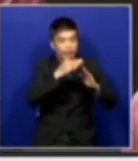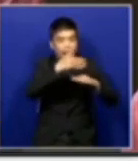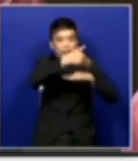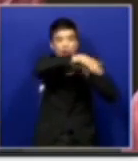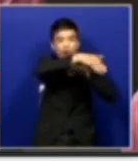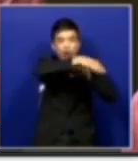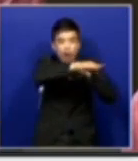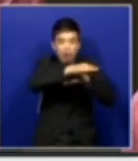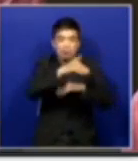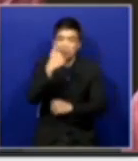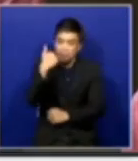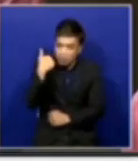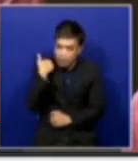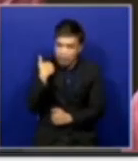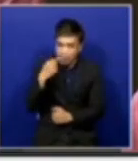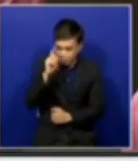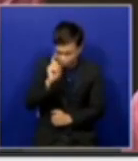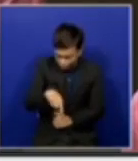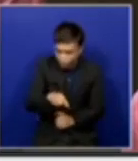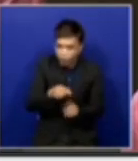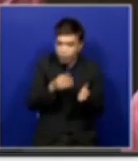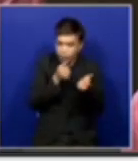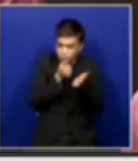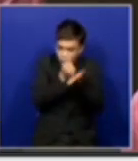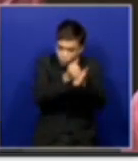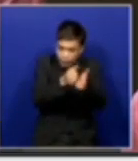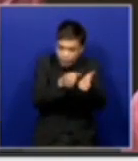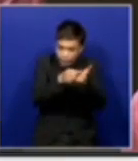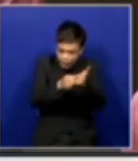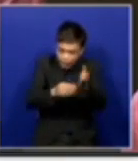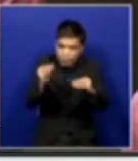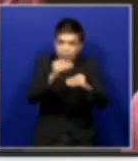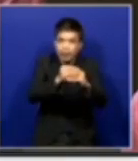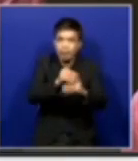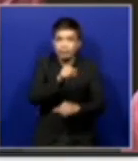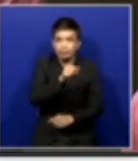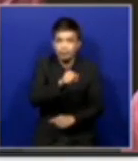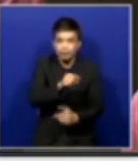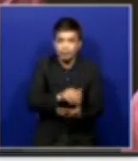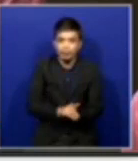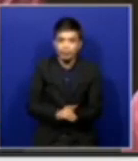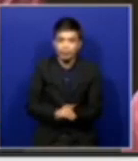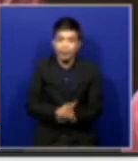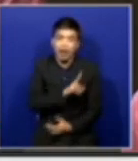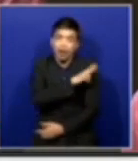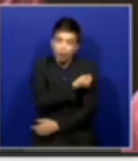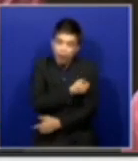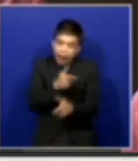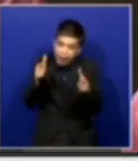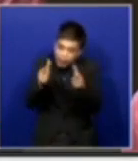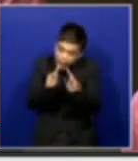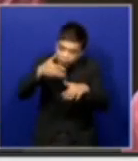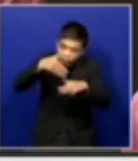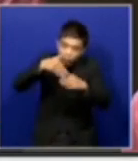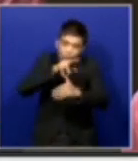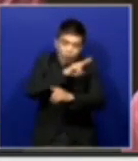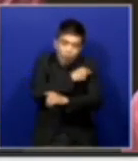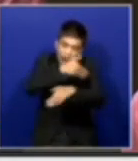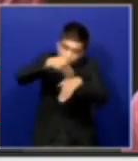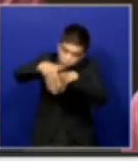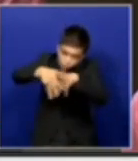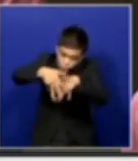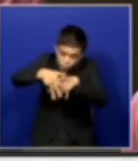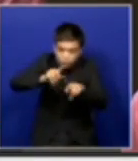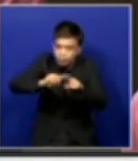ครับนอกจากทางโรงพยาบาลด้านไม่ว่าจะโรงพยาบาลศูนย์โรงพยาบาลทั่วไปโรงพยาบาลชุมชนแล้วนะครับเรื่อง